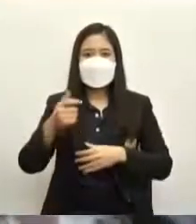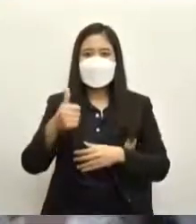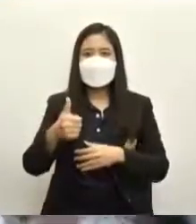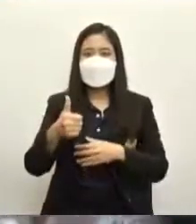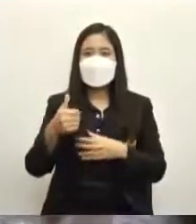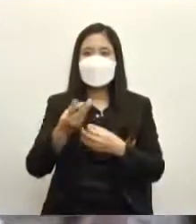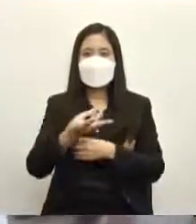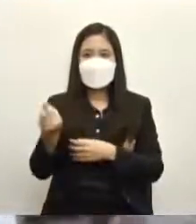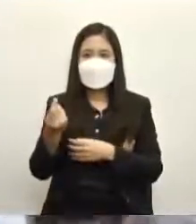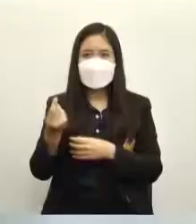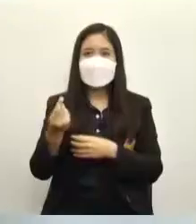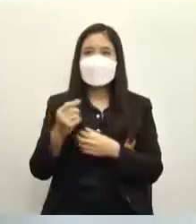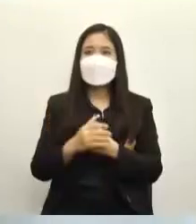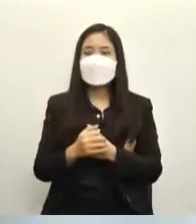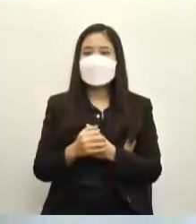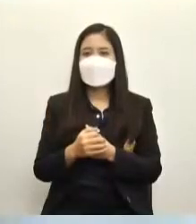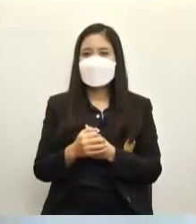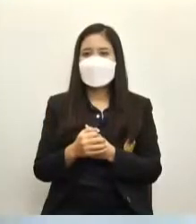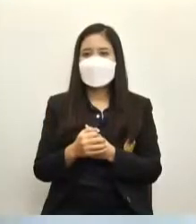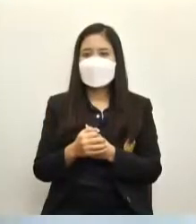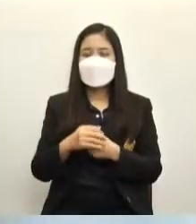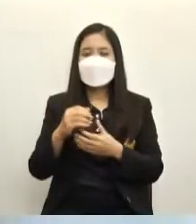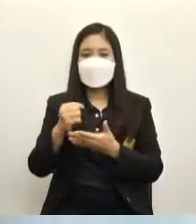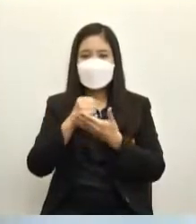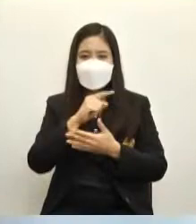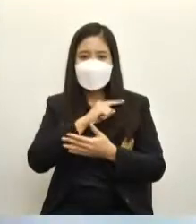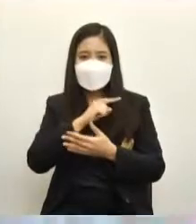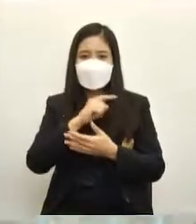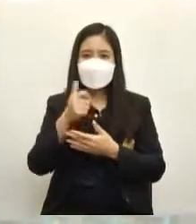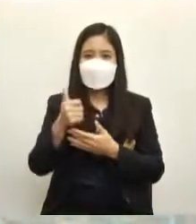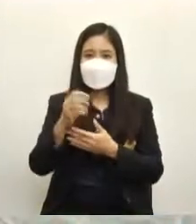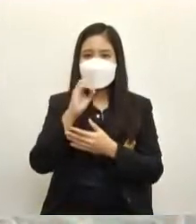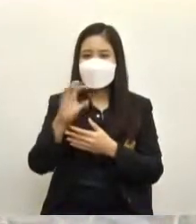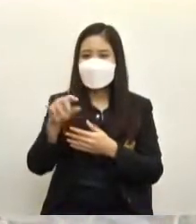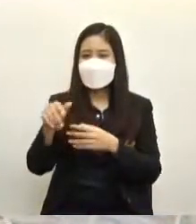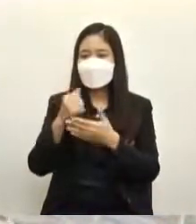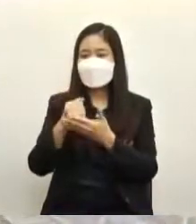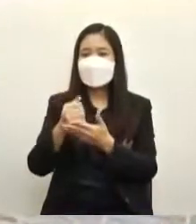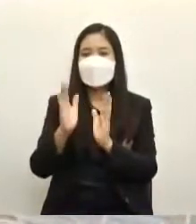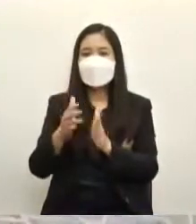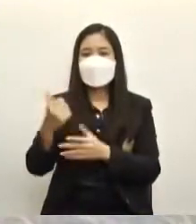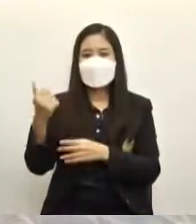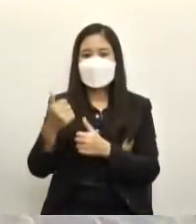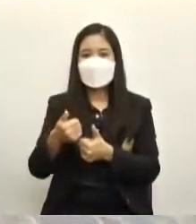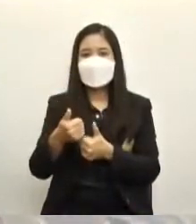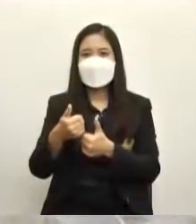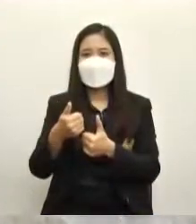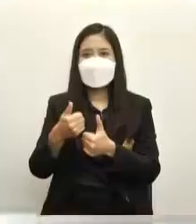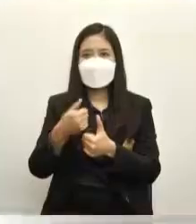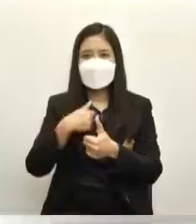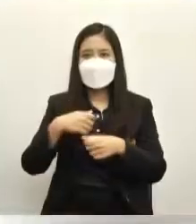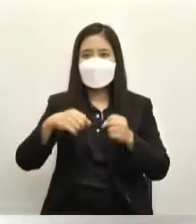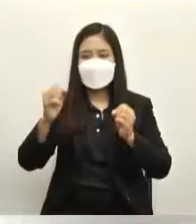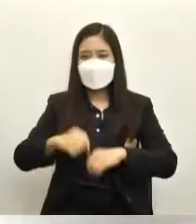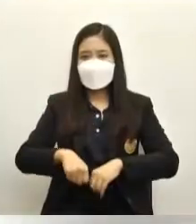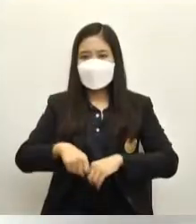ตุมีอุบัติเหตุหน้าบ้านตนเองหรือว่ามีคนตกน้ำแล้วสลบก็สามารถยกเคลื่อนย้ายผู้ประสบภั